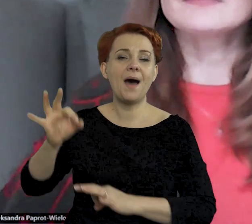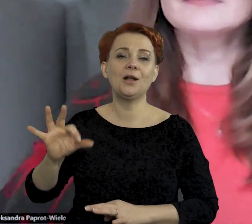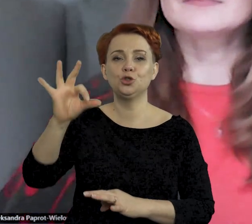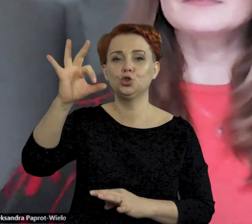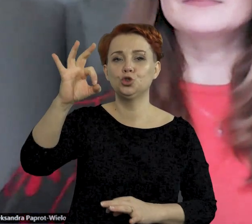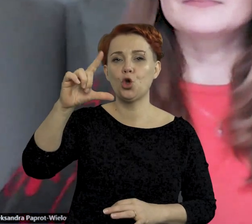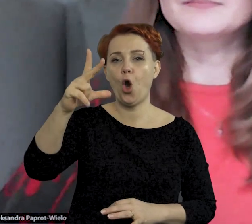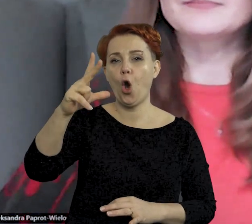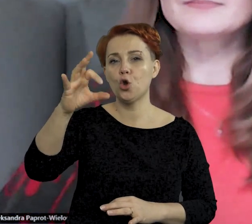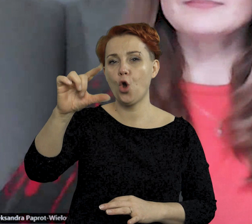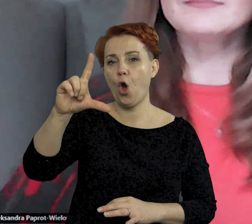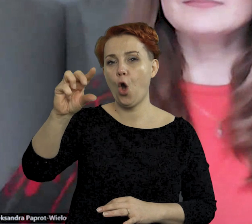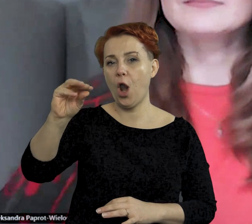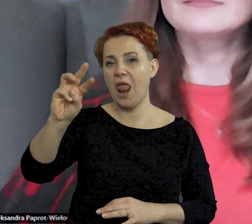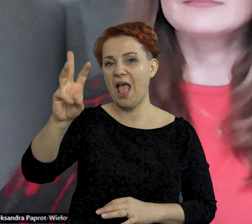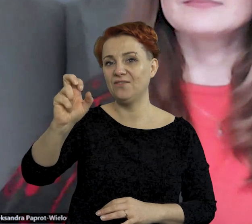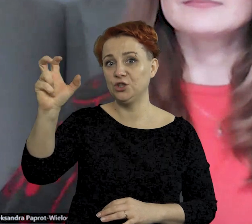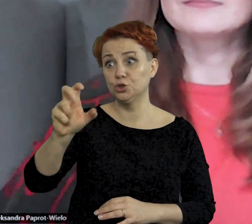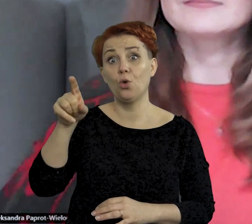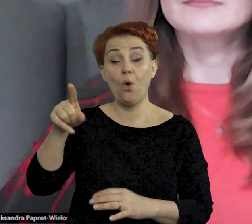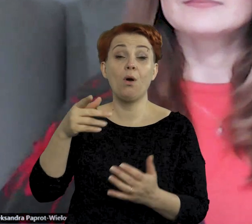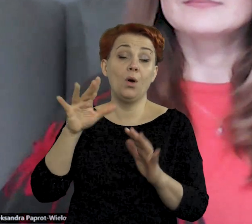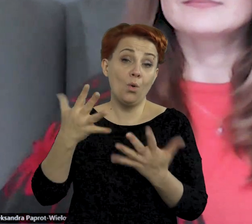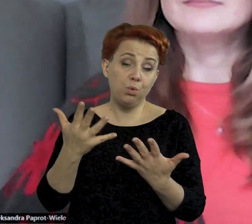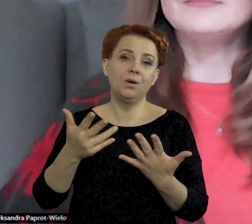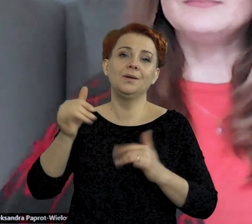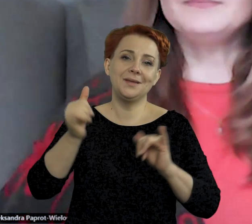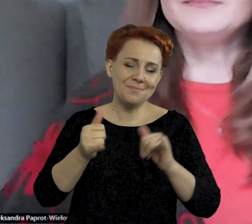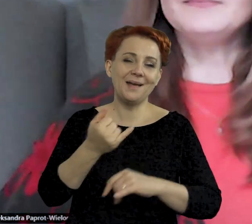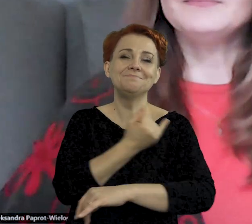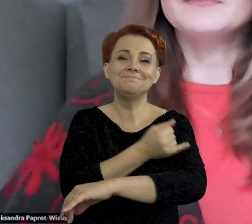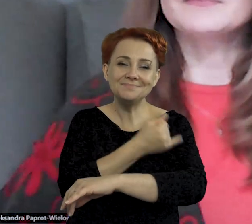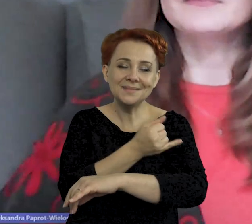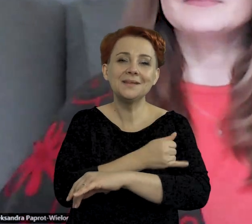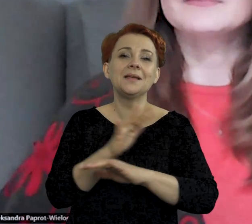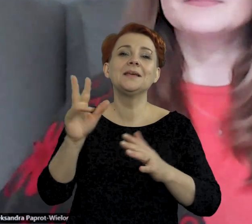są imieninami organizowanymi w zimną Zośkę.